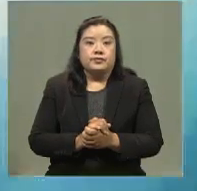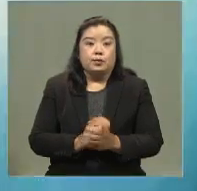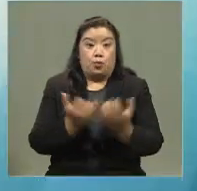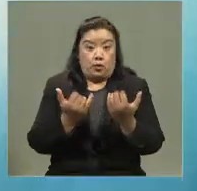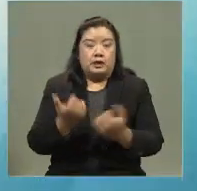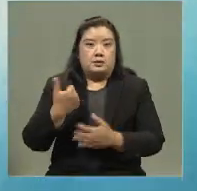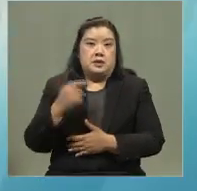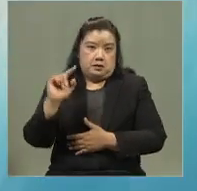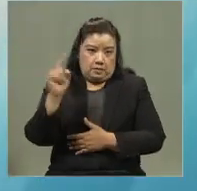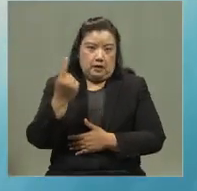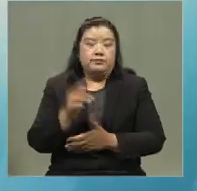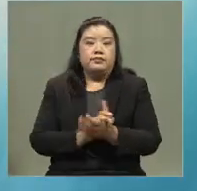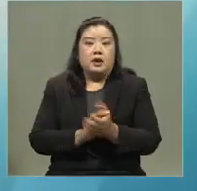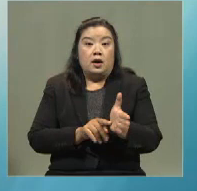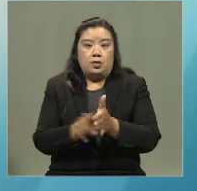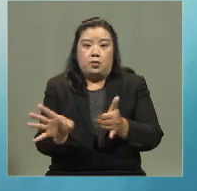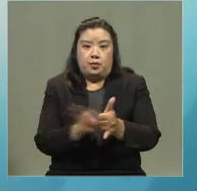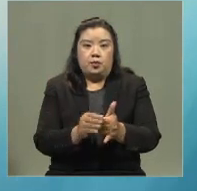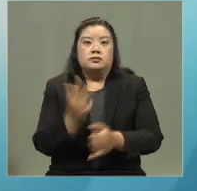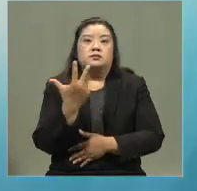ก็เริ่มต้นด้วยการรายงานผู้ป่วยพบใหม่ 3